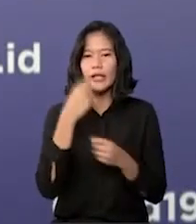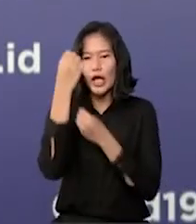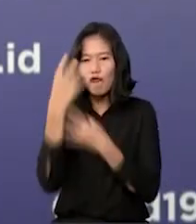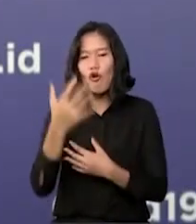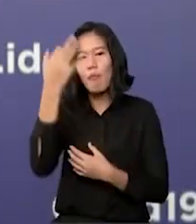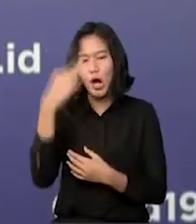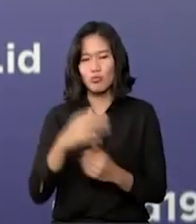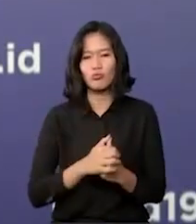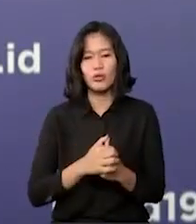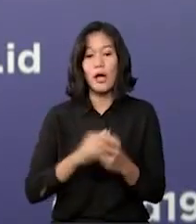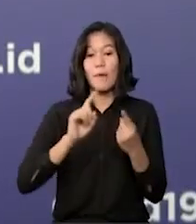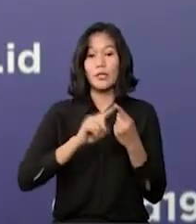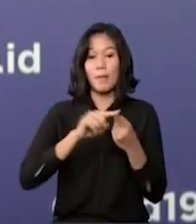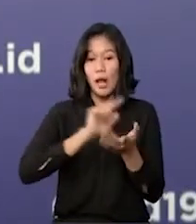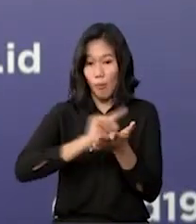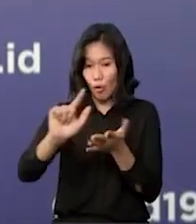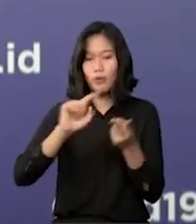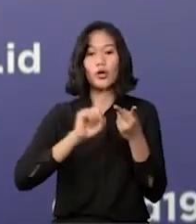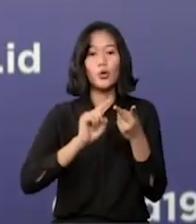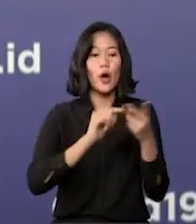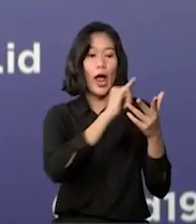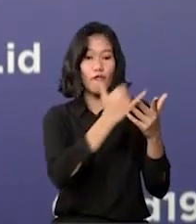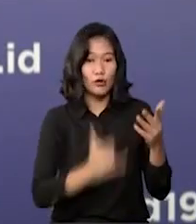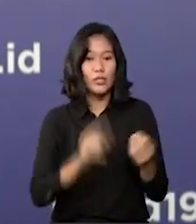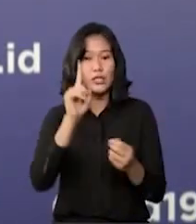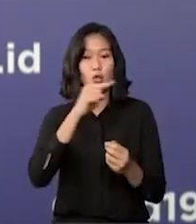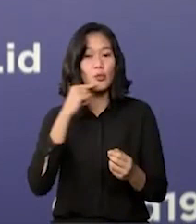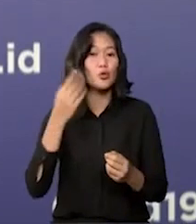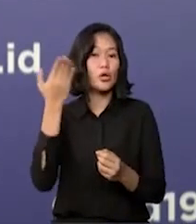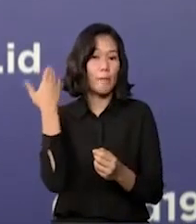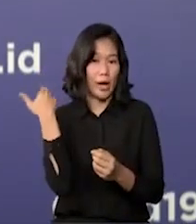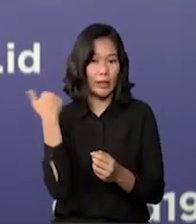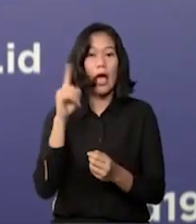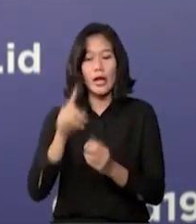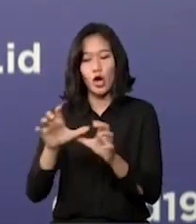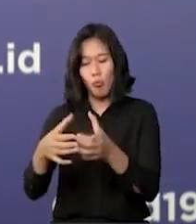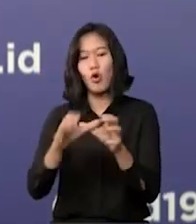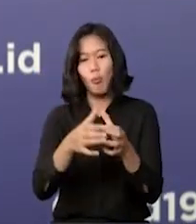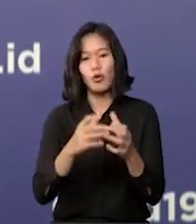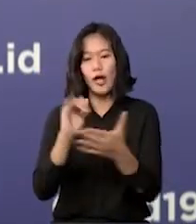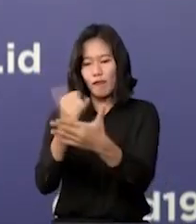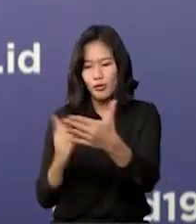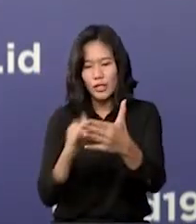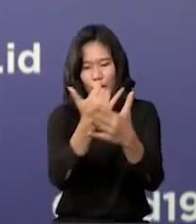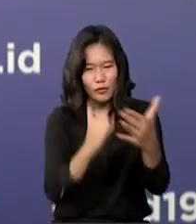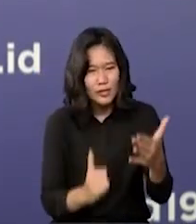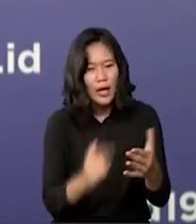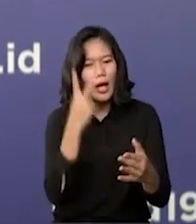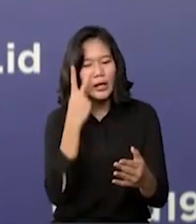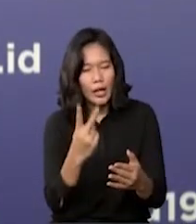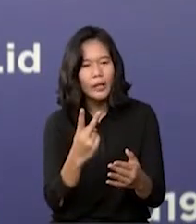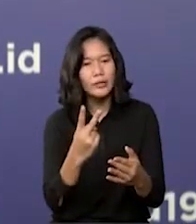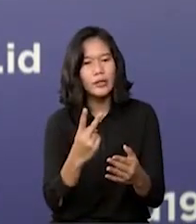Yang pertama adalah data hari ini dan kemudian evaluasi kita dalam seminggu kemarin pada beberapa kelompok data yang secara signifikan